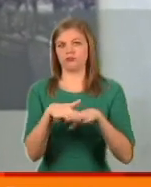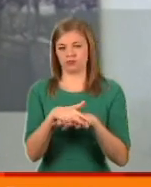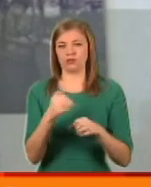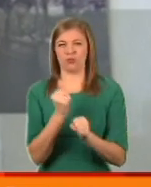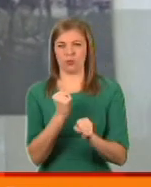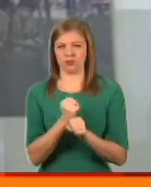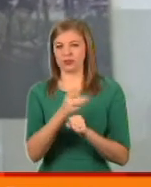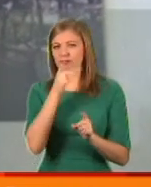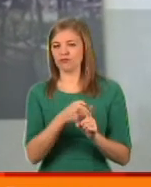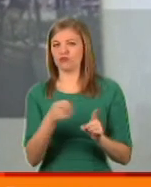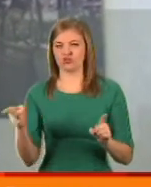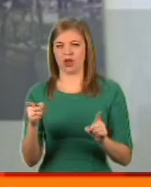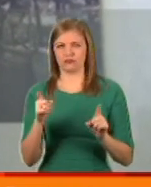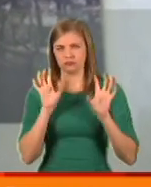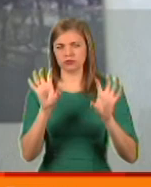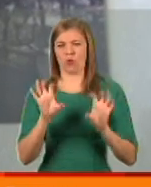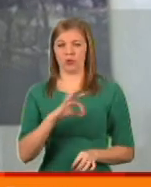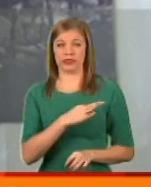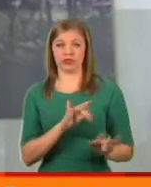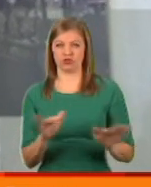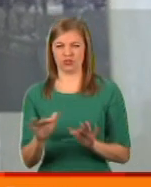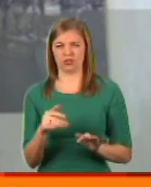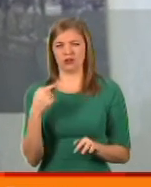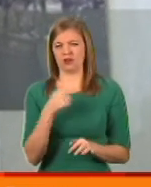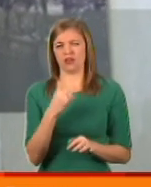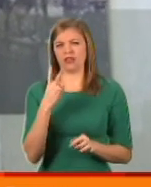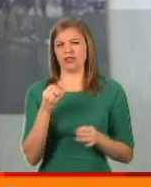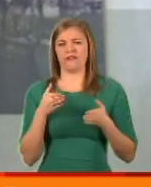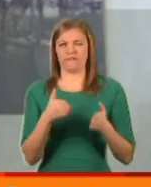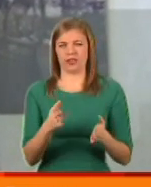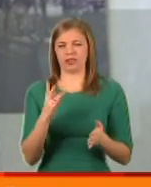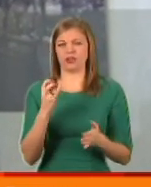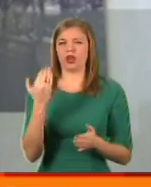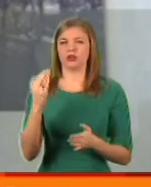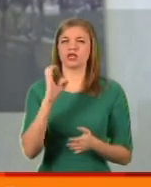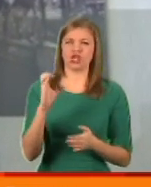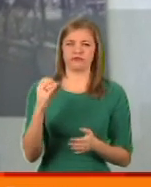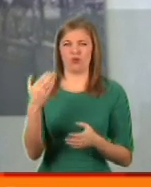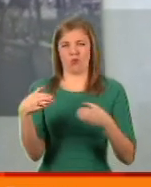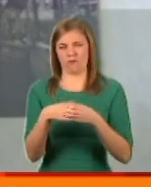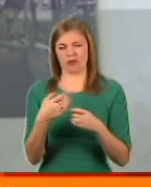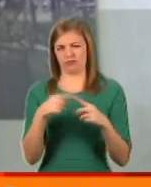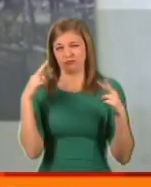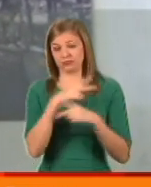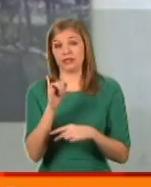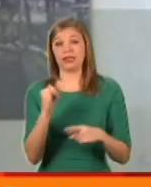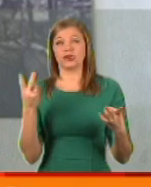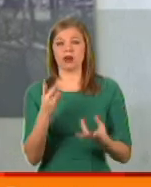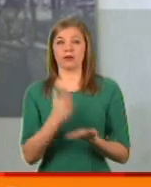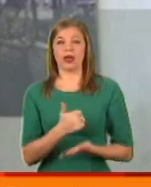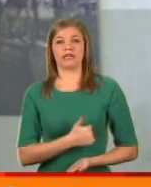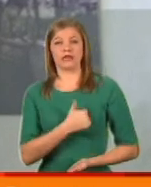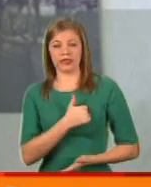влаштовує під час проведення законних слідчих дій, вона не личить ані Саакашвілі, ані його команді. І взагалі треба мати